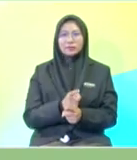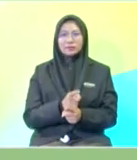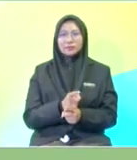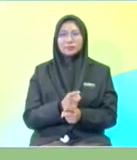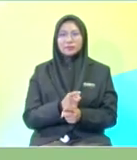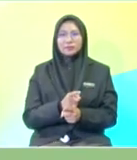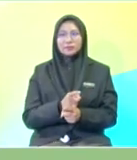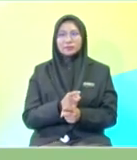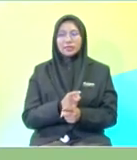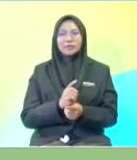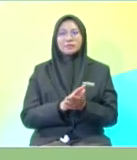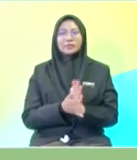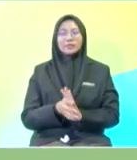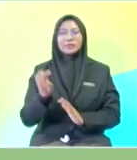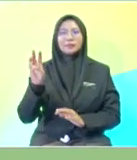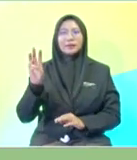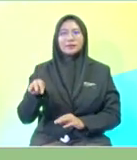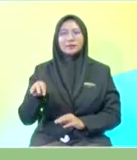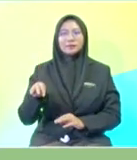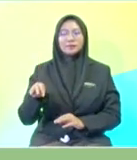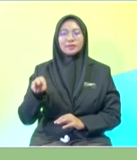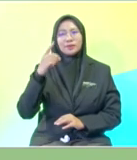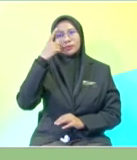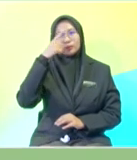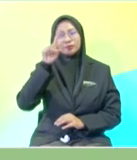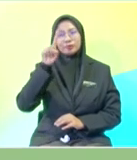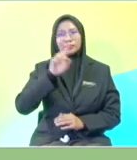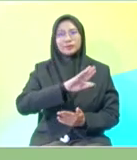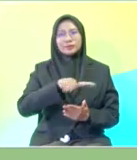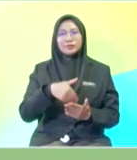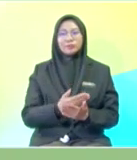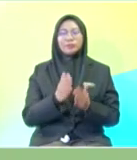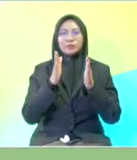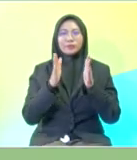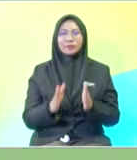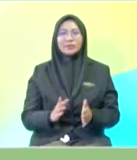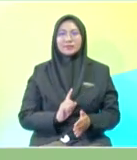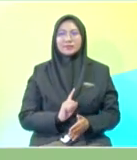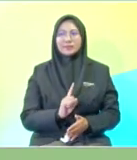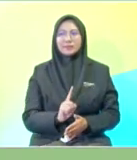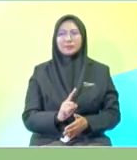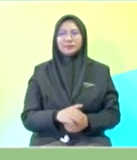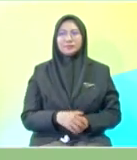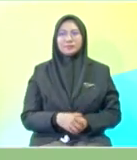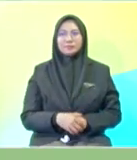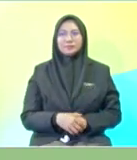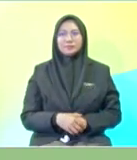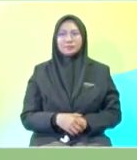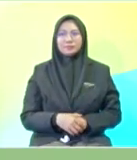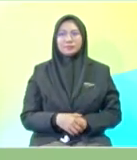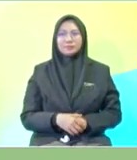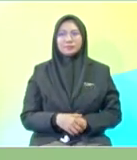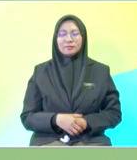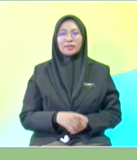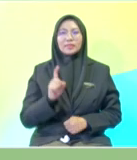satu kewajiban kepada kita setiap orang Islam Oke kemudian kita juga hendaklah senantiasa